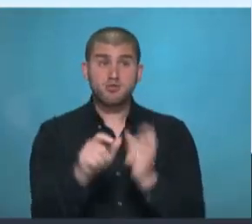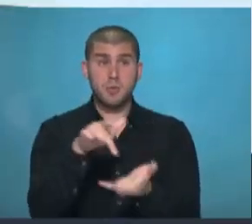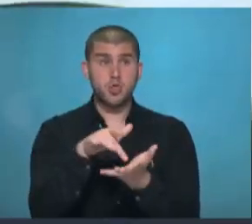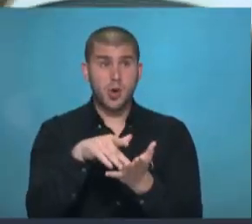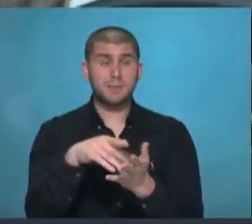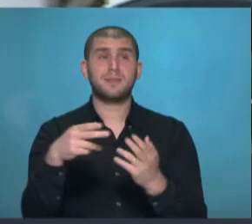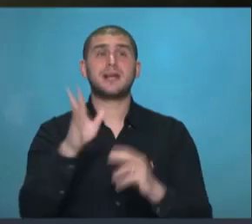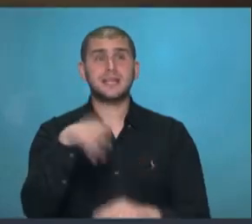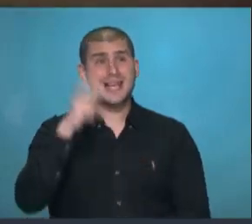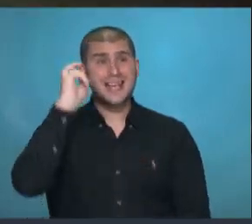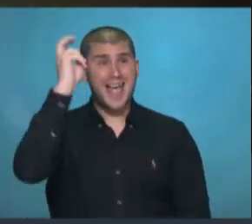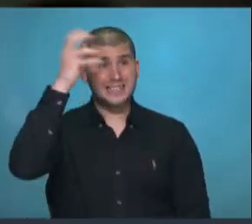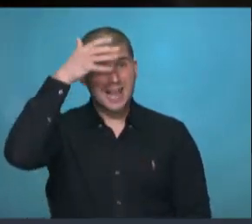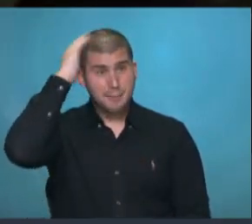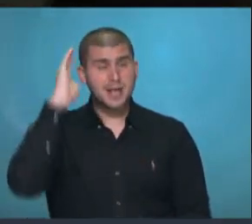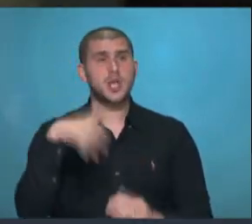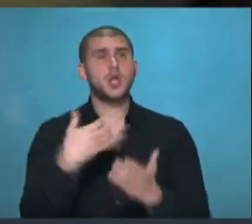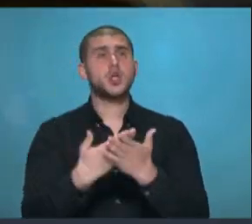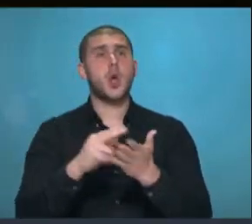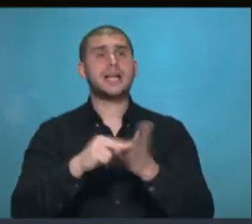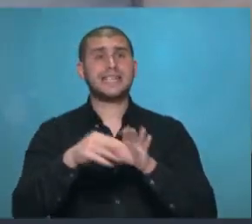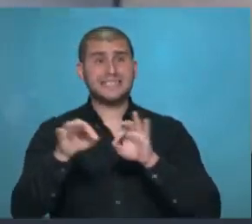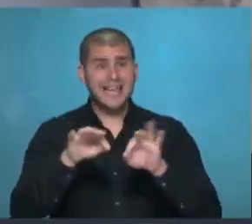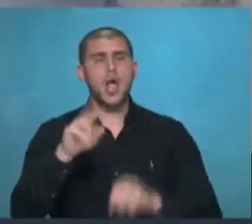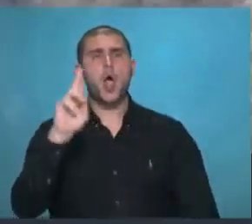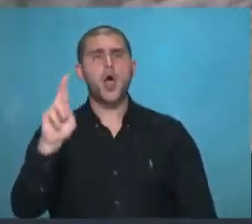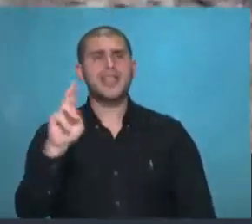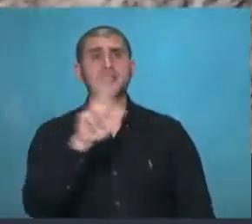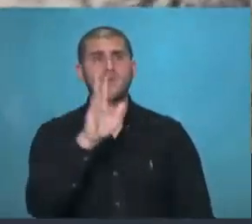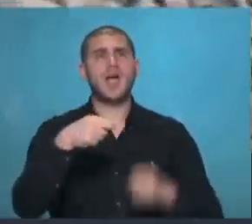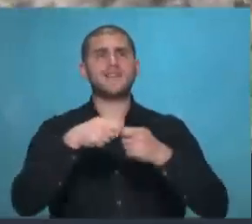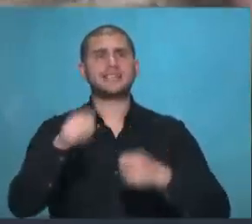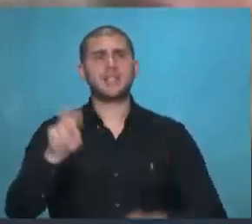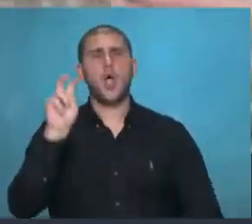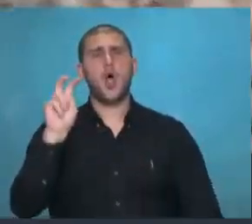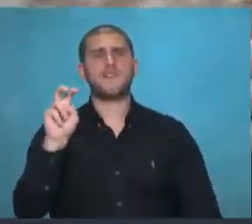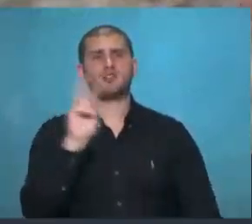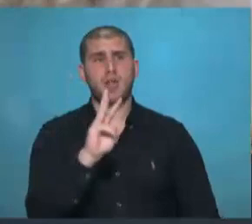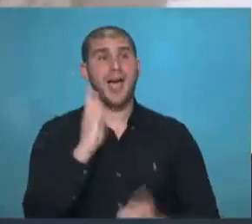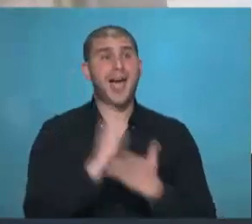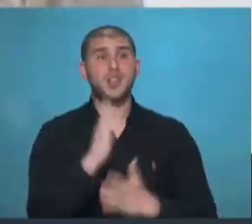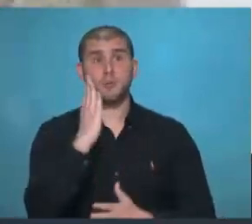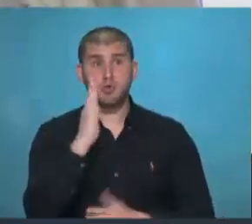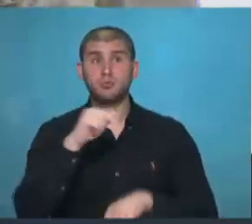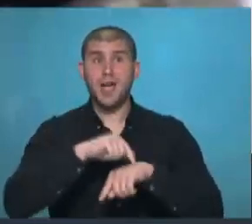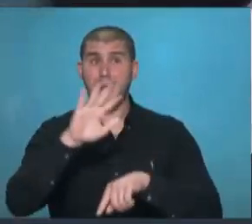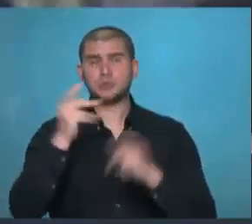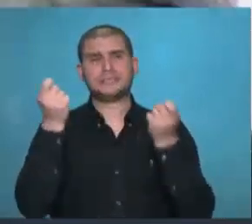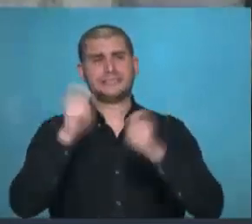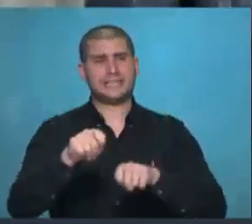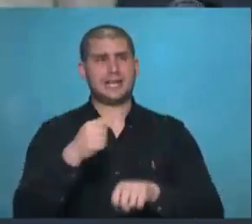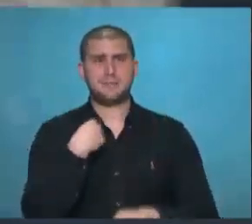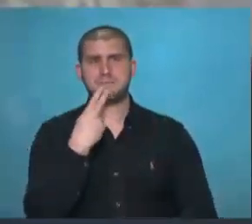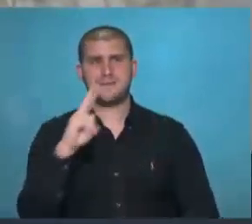השולחן, גנץ, לפיד, היועץ האסטרטגי, רונן צור, וחבר הכנסת עופר שלח. עד יום חמישי בחמש זה ייסגר, אני